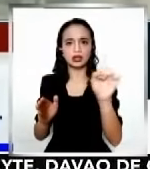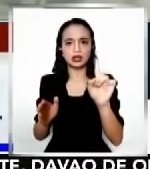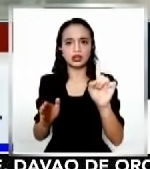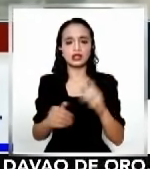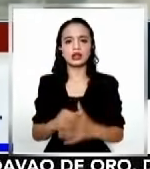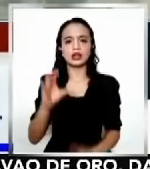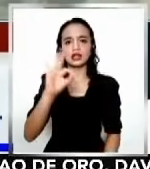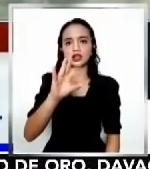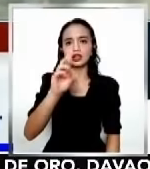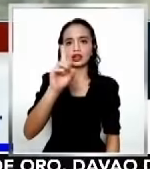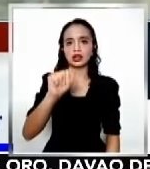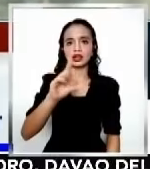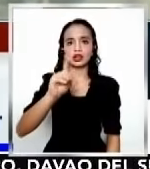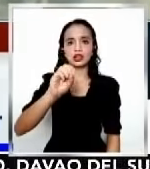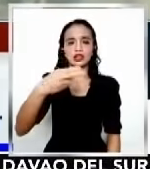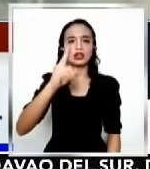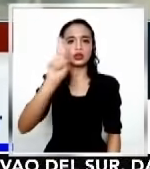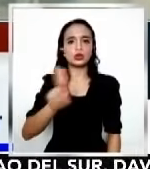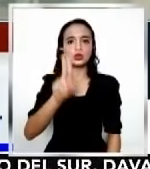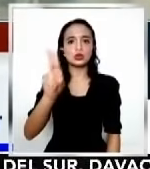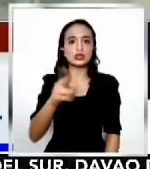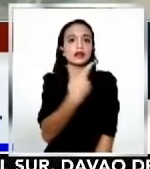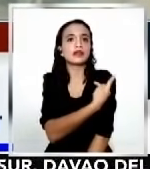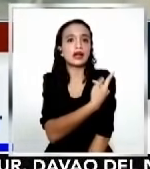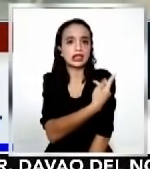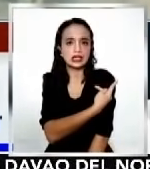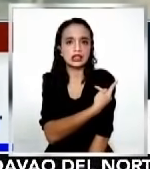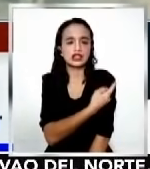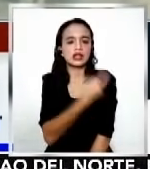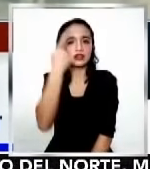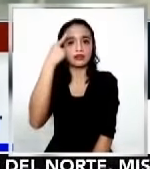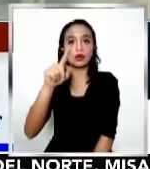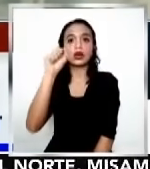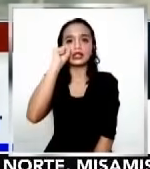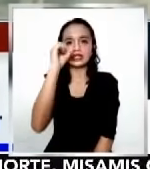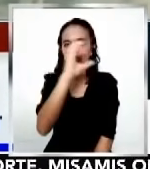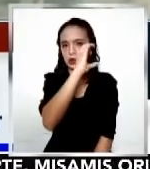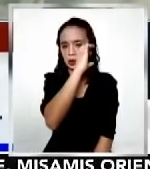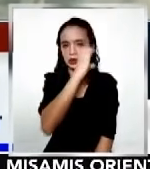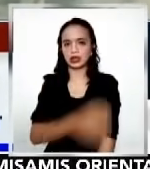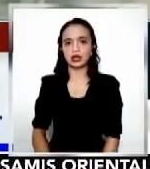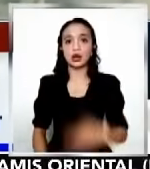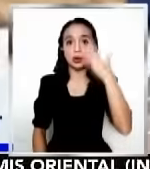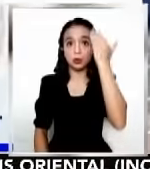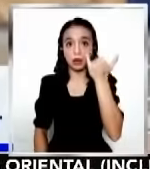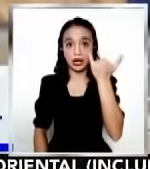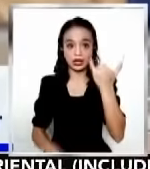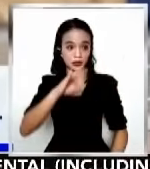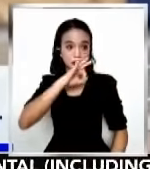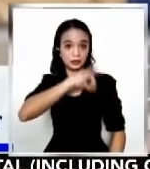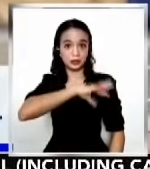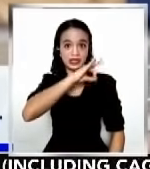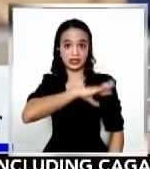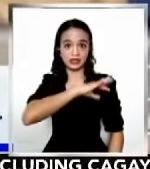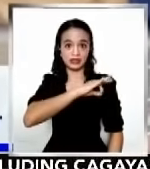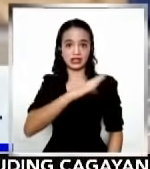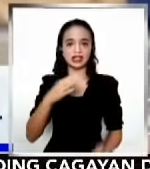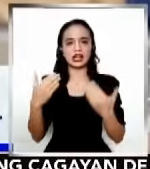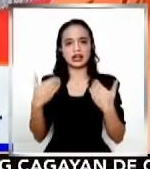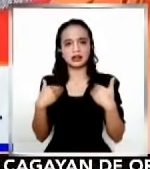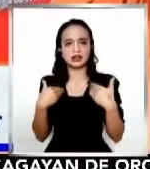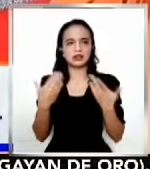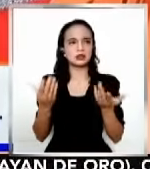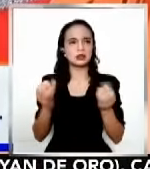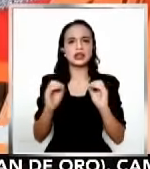na gamitin ang bakuna na to sa mga senior citizen, knowing that the benefit outweighs the risk. Pero nilinaw ng FDA